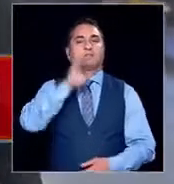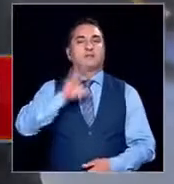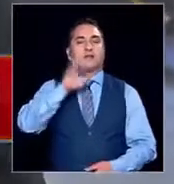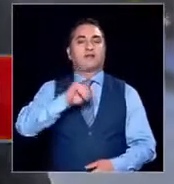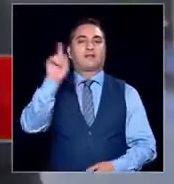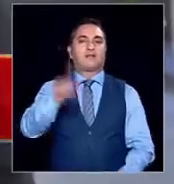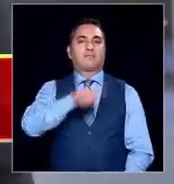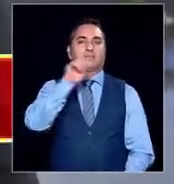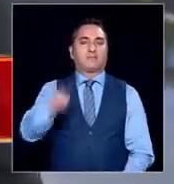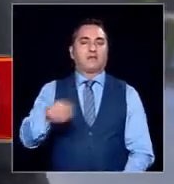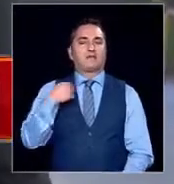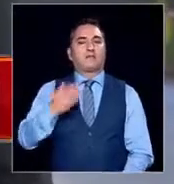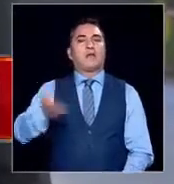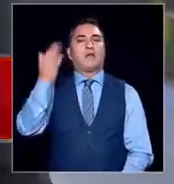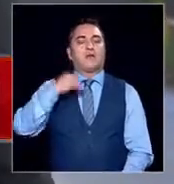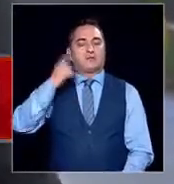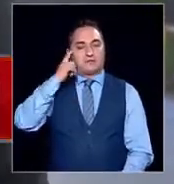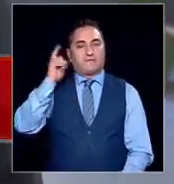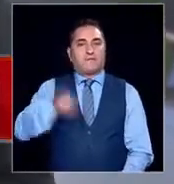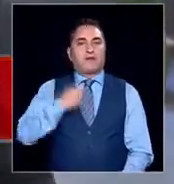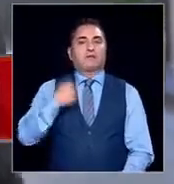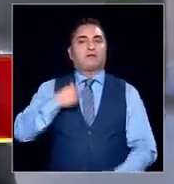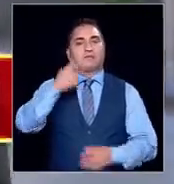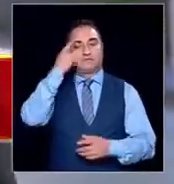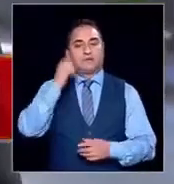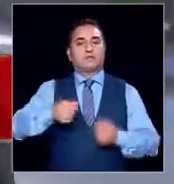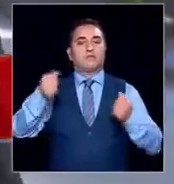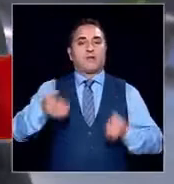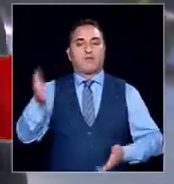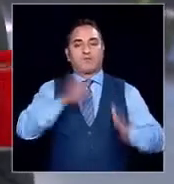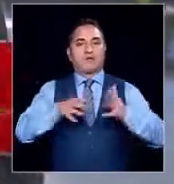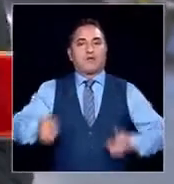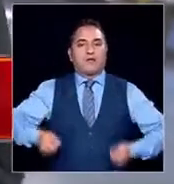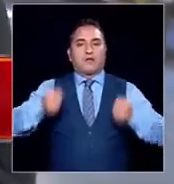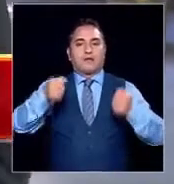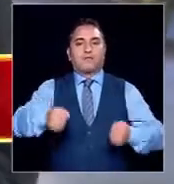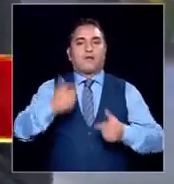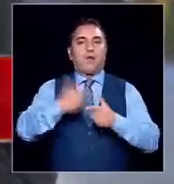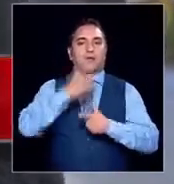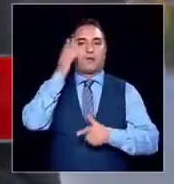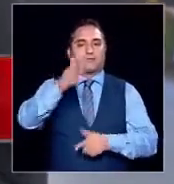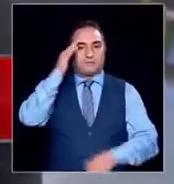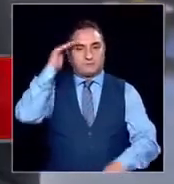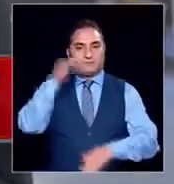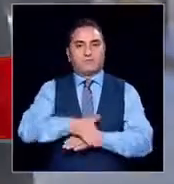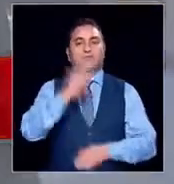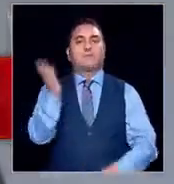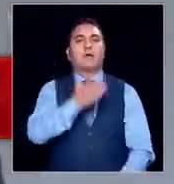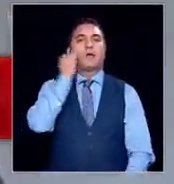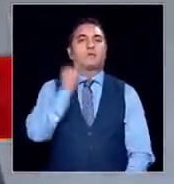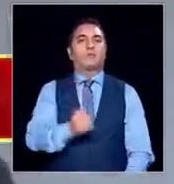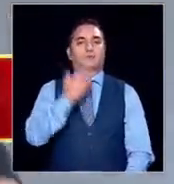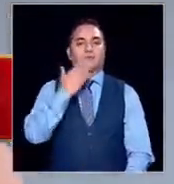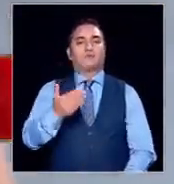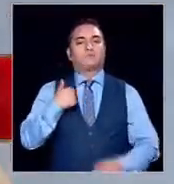edip daha önceden bunu fark etmiş olmak, yoksa bavullarınız da otelin önünde, hani bayağı ciddi bir mağduriyet yaşarsınız.